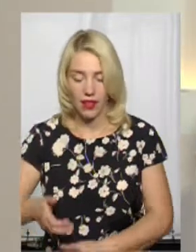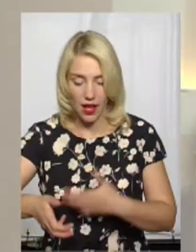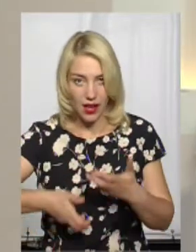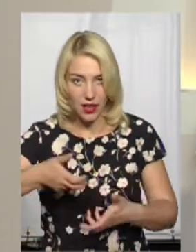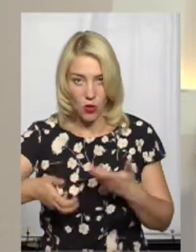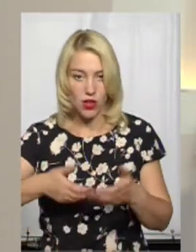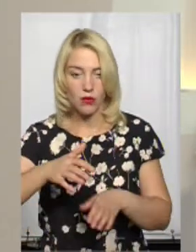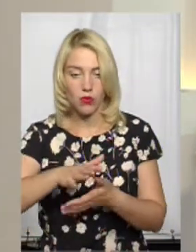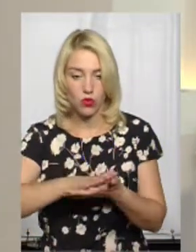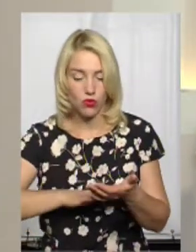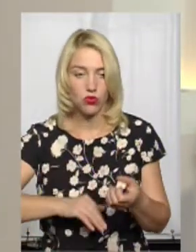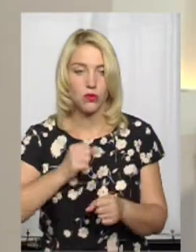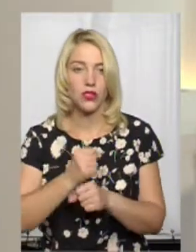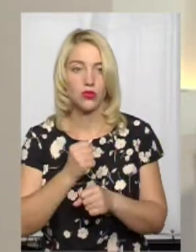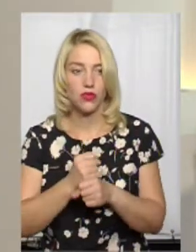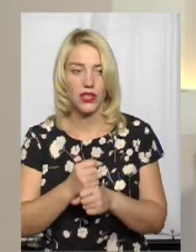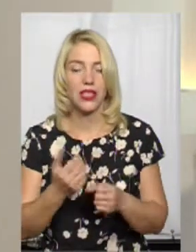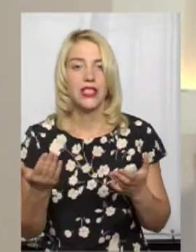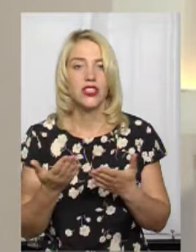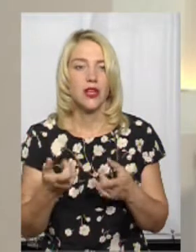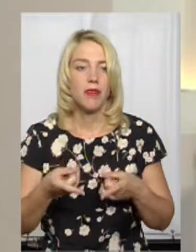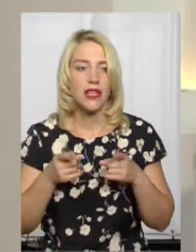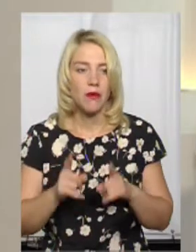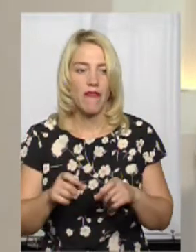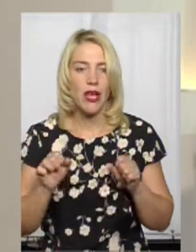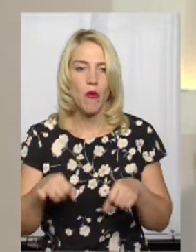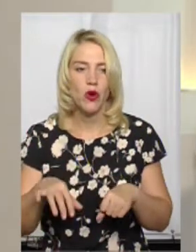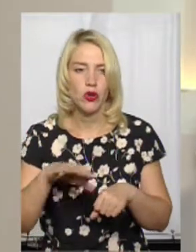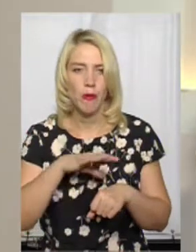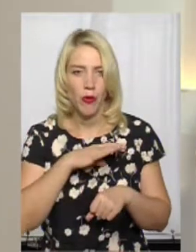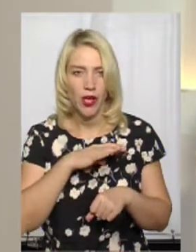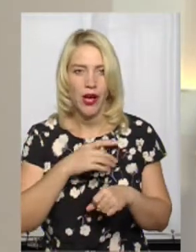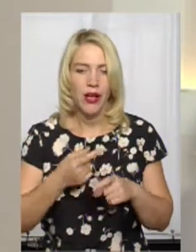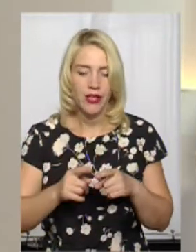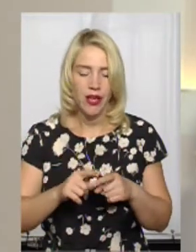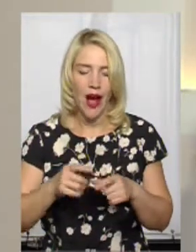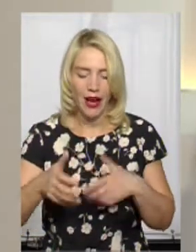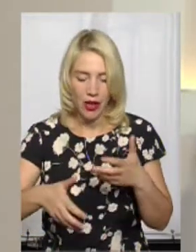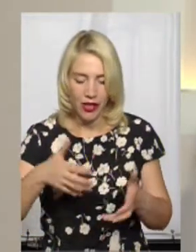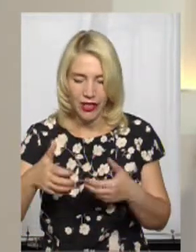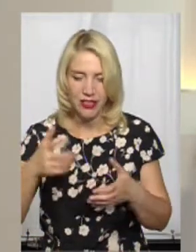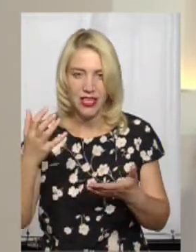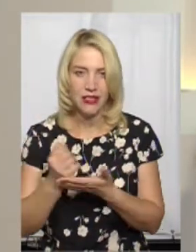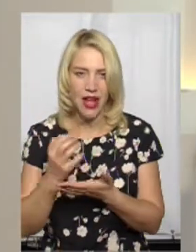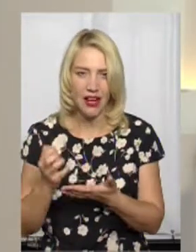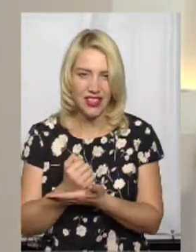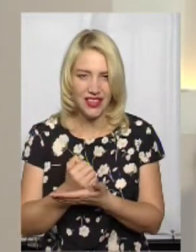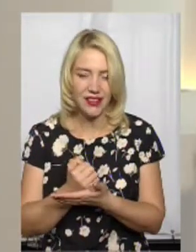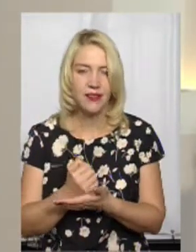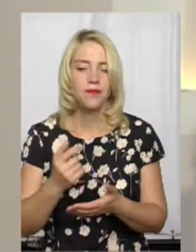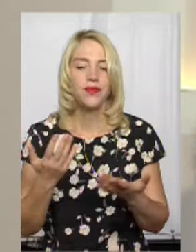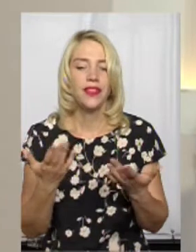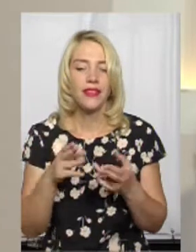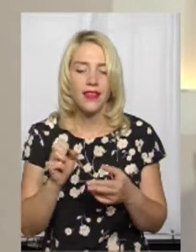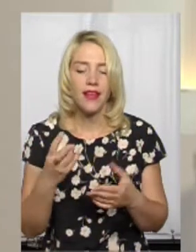Археологи продовжують працювати. Чим насправді можуть бути археологічні знахідки